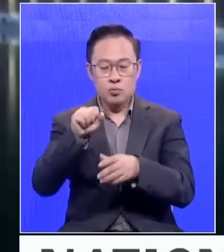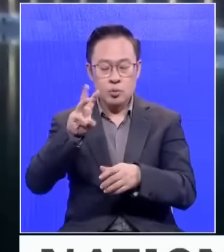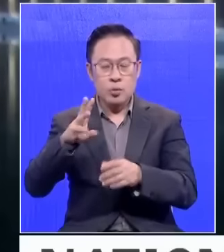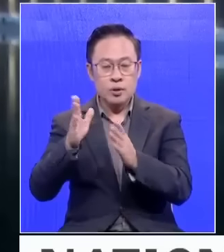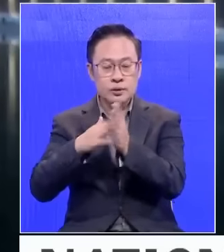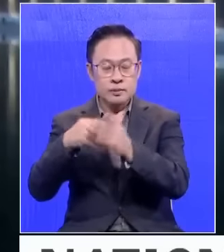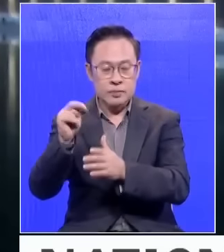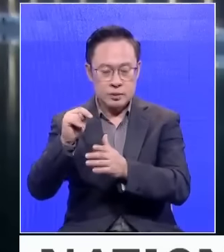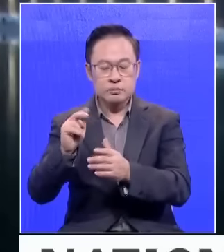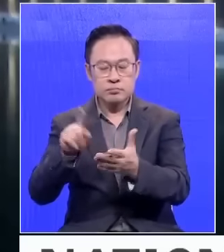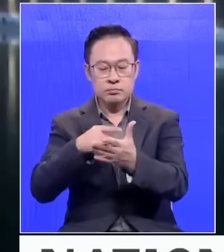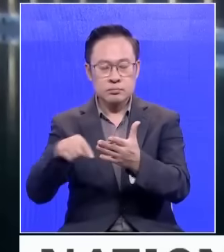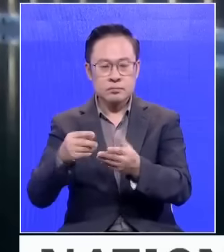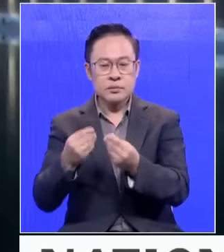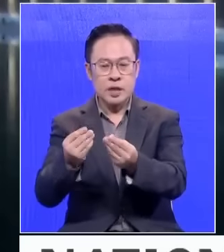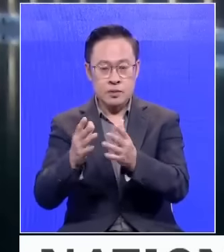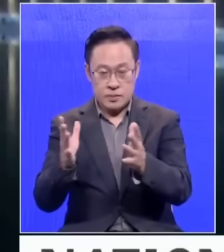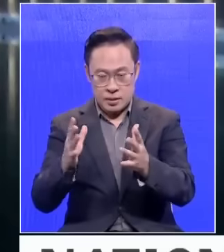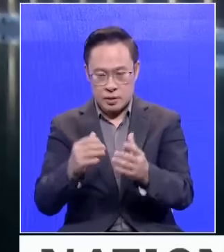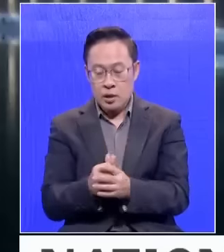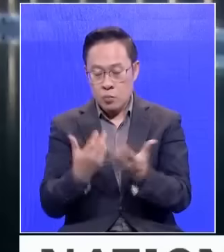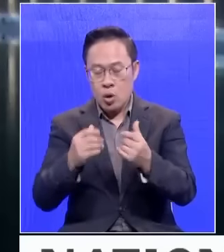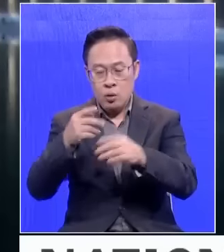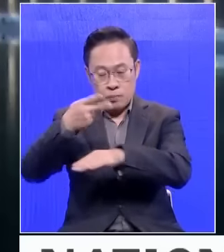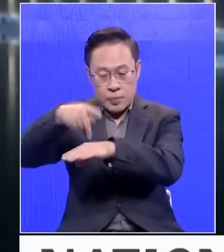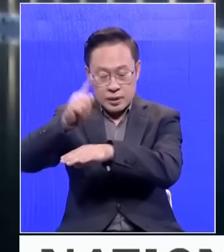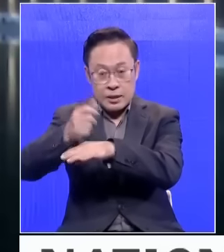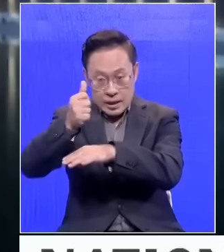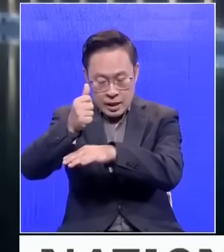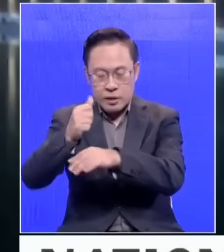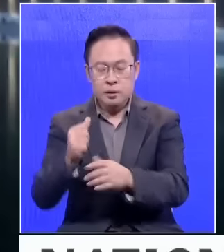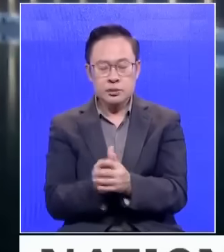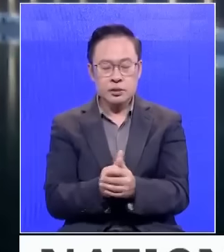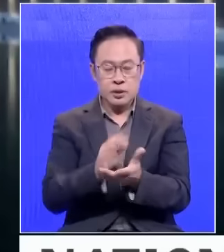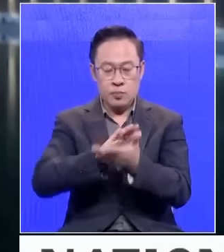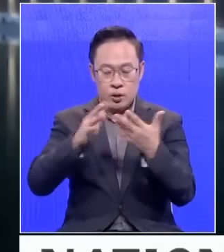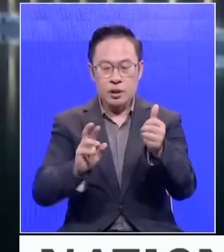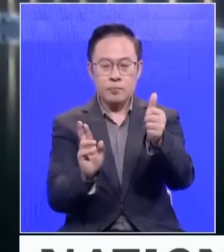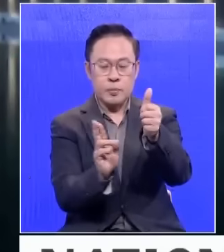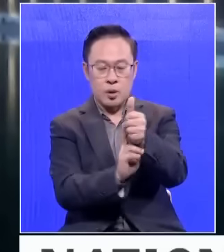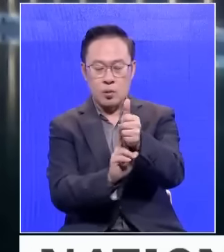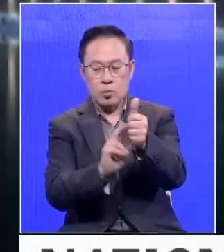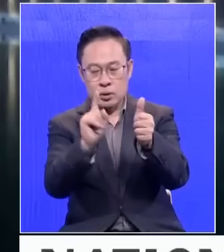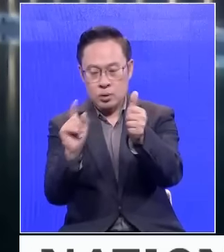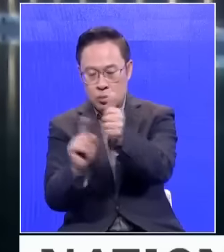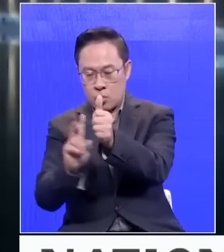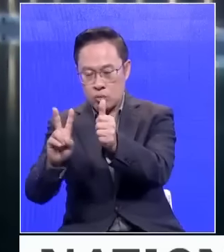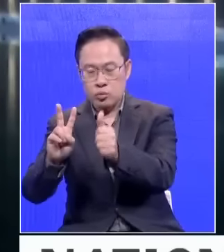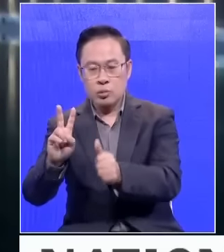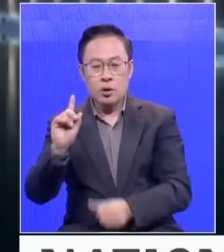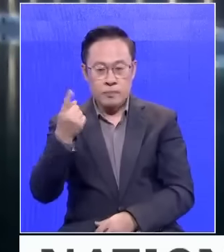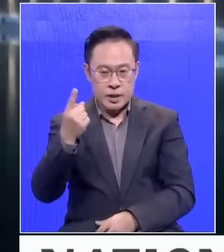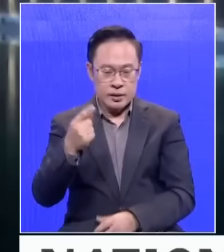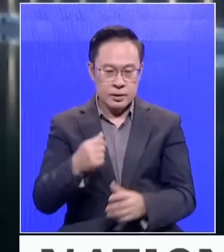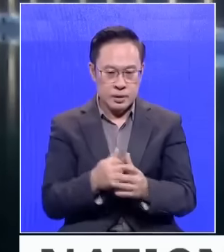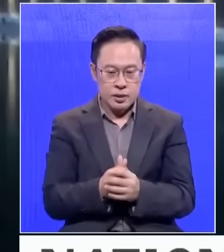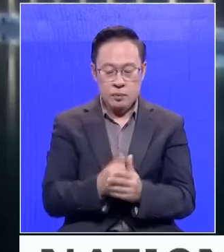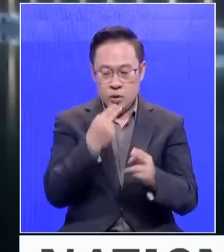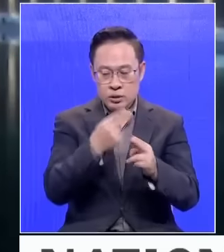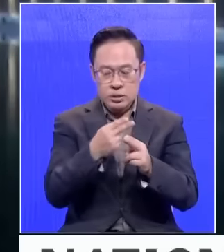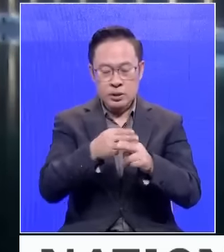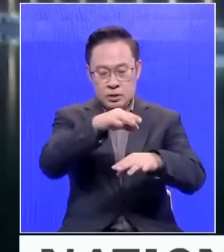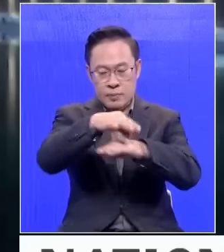หลังจากนั้นที่ประชุมวุฒิสภาก็จะเข้าสู่ขั้นตอนของการเลือกตำแหน่งรองประธานวุฒิสภาคนที่1และคนที่2นะครับเมื่อได้รายชื่อครบทั้ง3ตำ